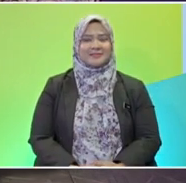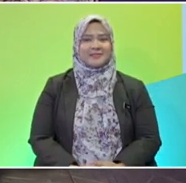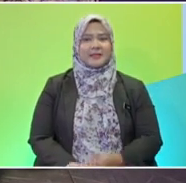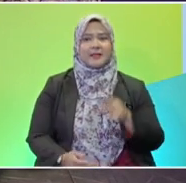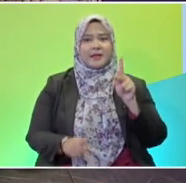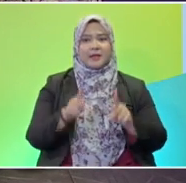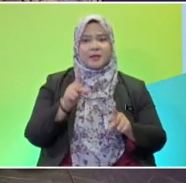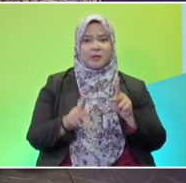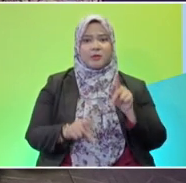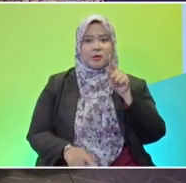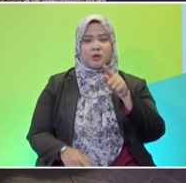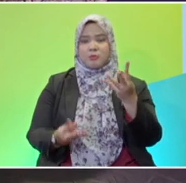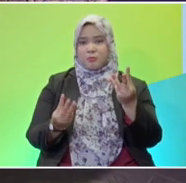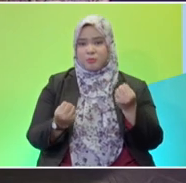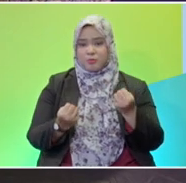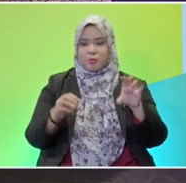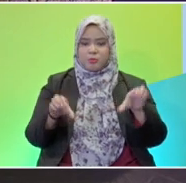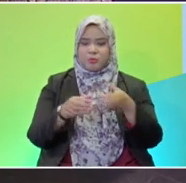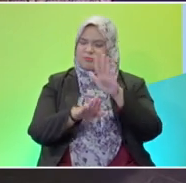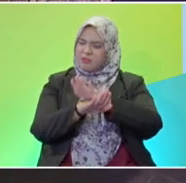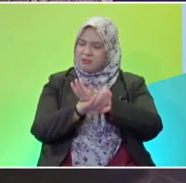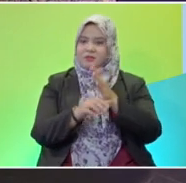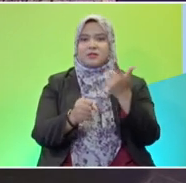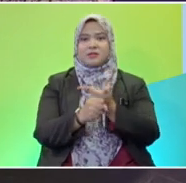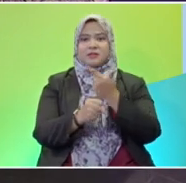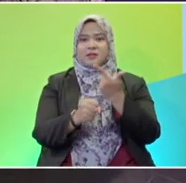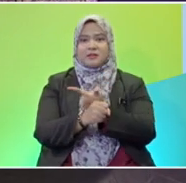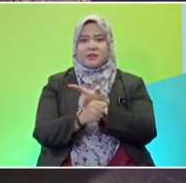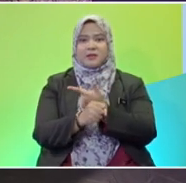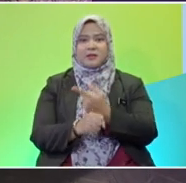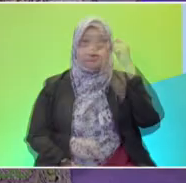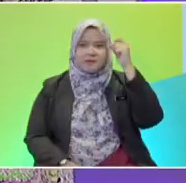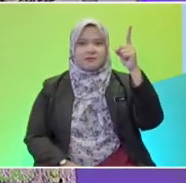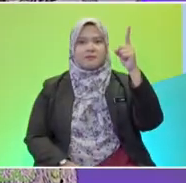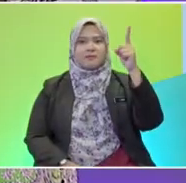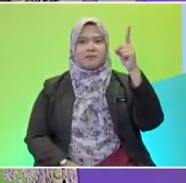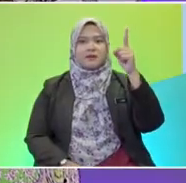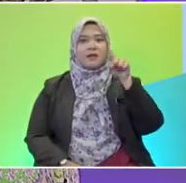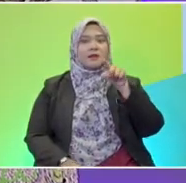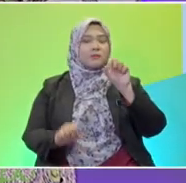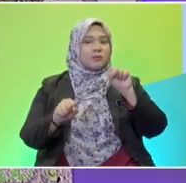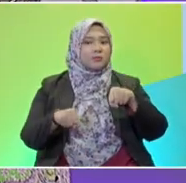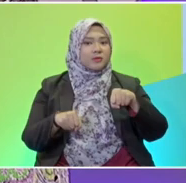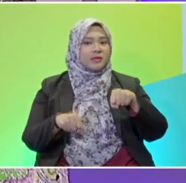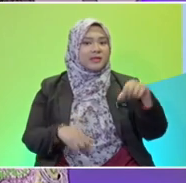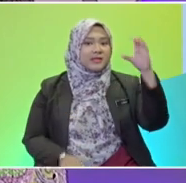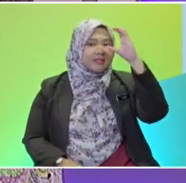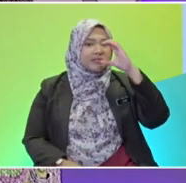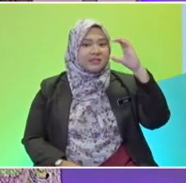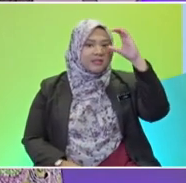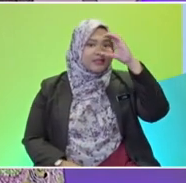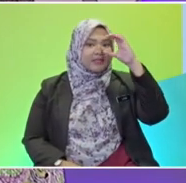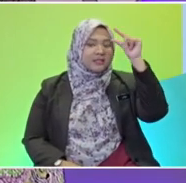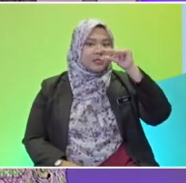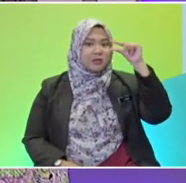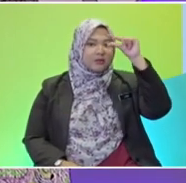nak lebih lakukan lebih banyak latihan pengukuhan untuk menguasai topik kita hari ini boleh ikuti